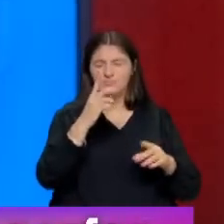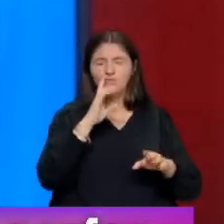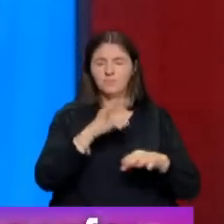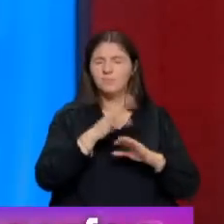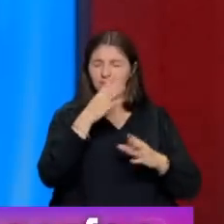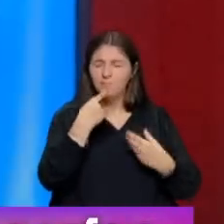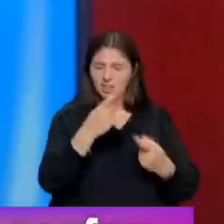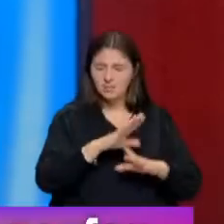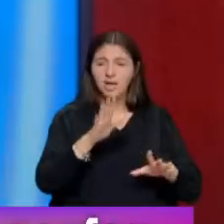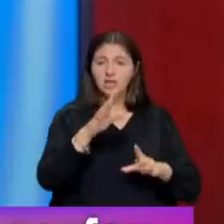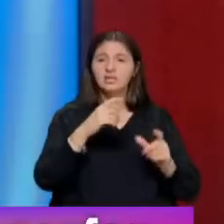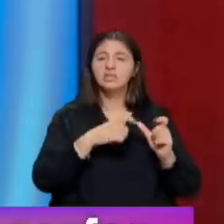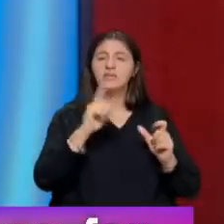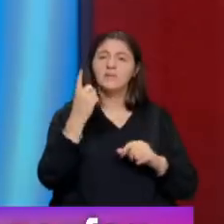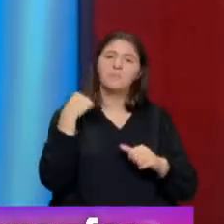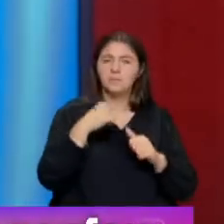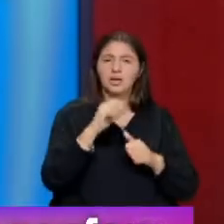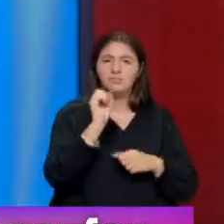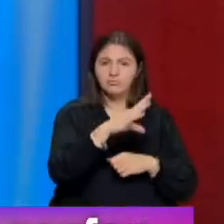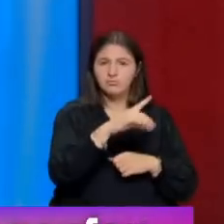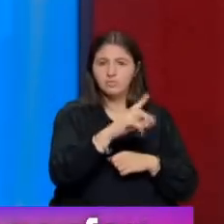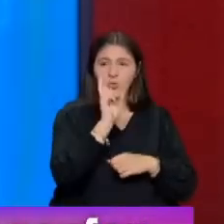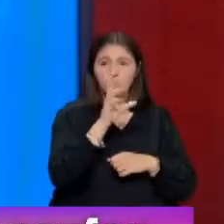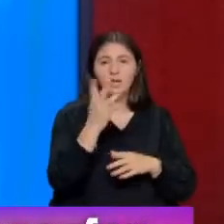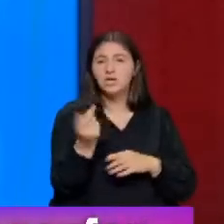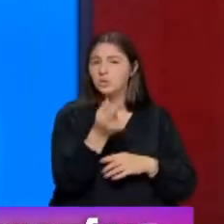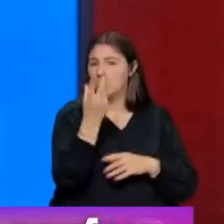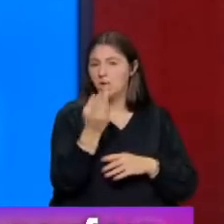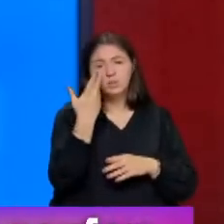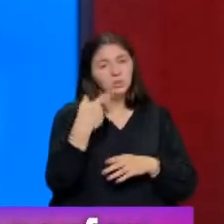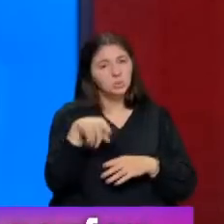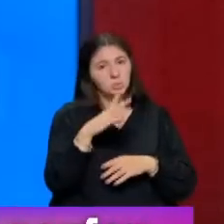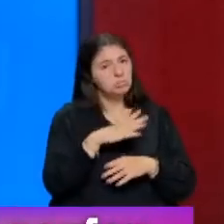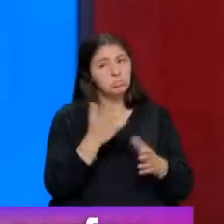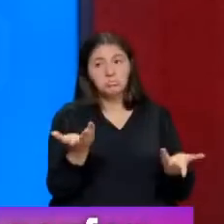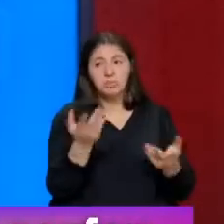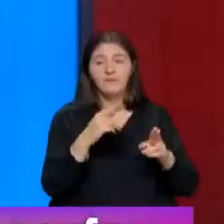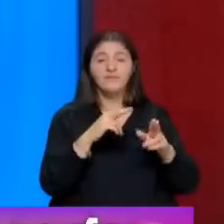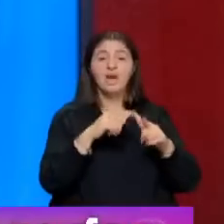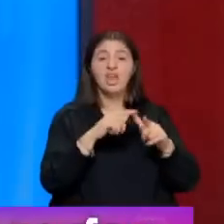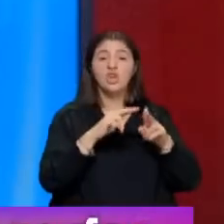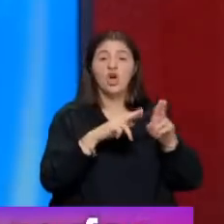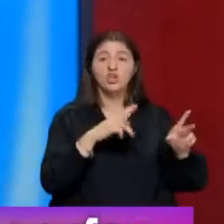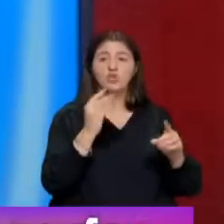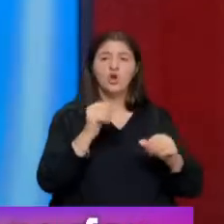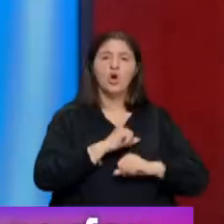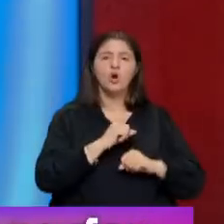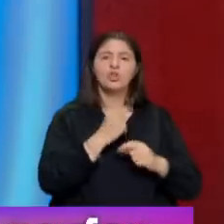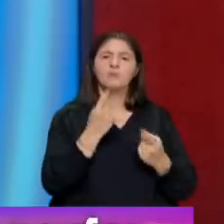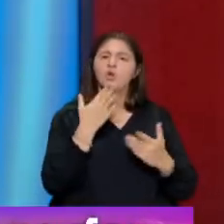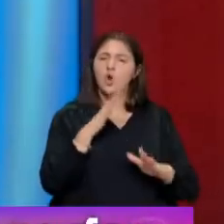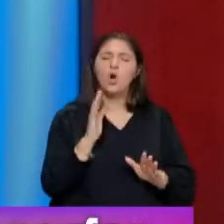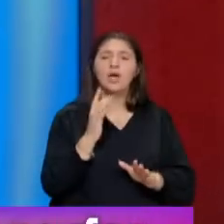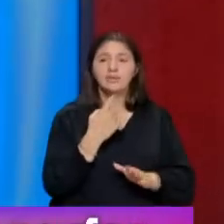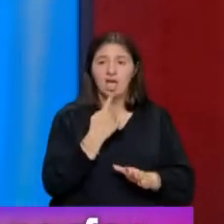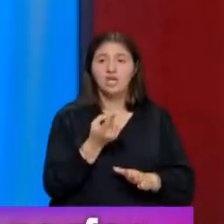onu paylaştık Hatta Savaş bir kez daha verelim ekranlara yansıtalım belki kaçırmış olan izleyicilerimiz vardır Fahrettin koca çok da öyle endişelenecek bir durum